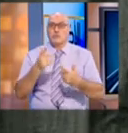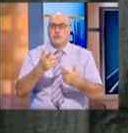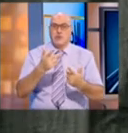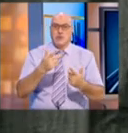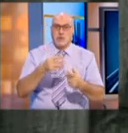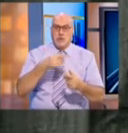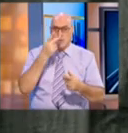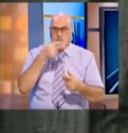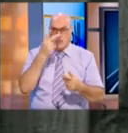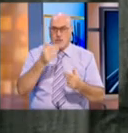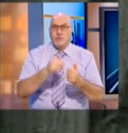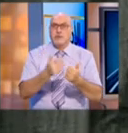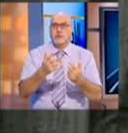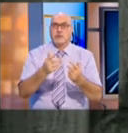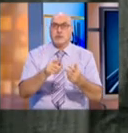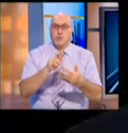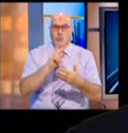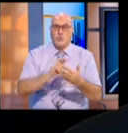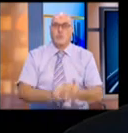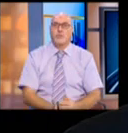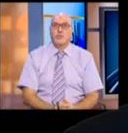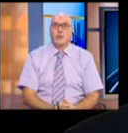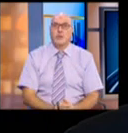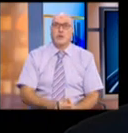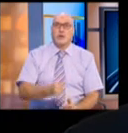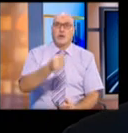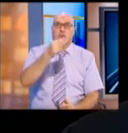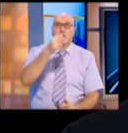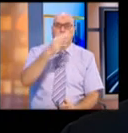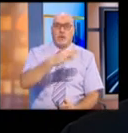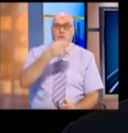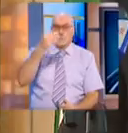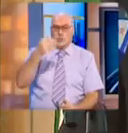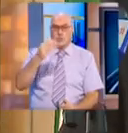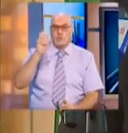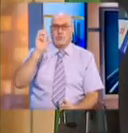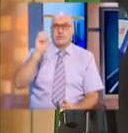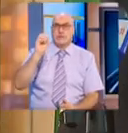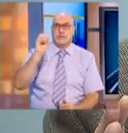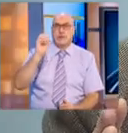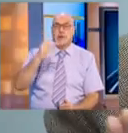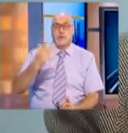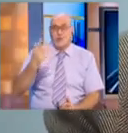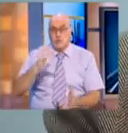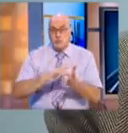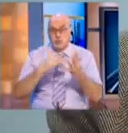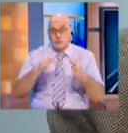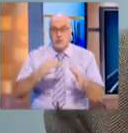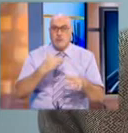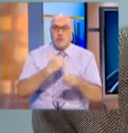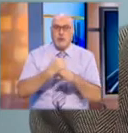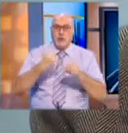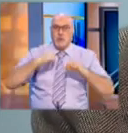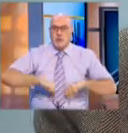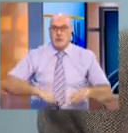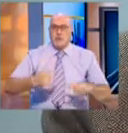الكلام سليقة. محمد السعيد بالعيد الإعلامي الدبلوماسي والسياسي لم